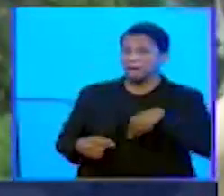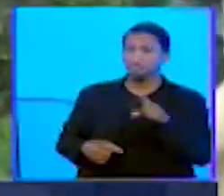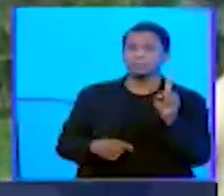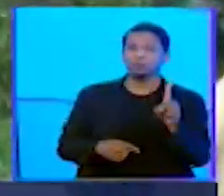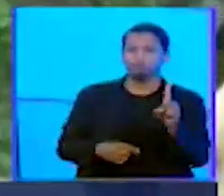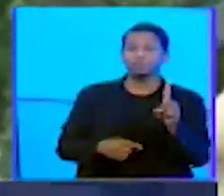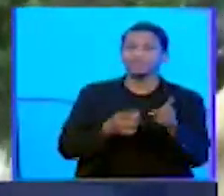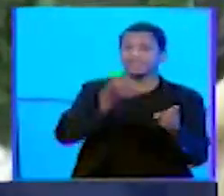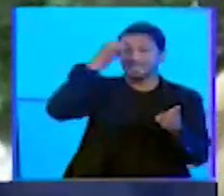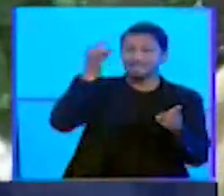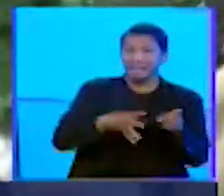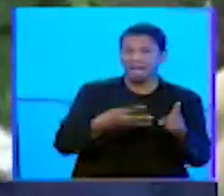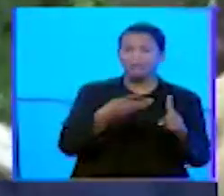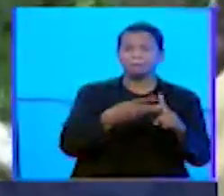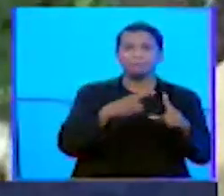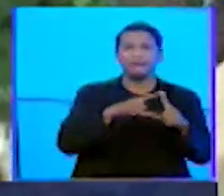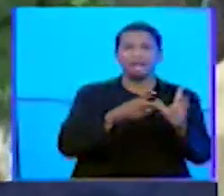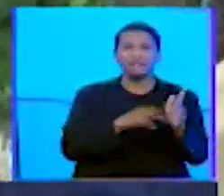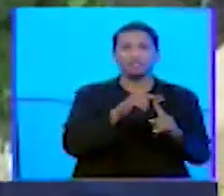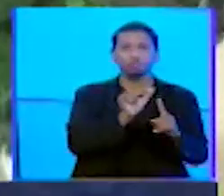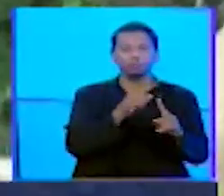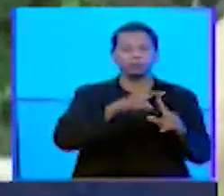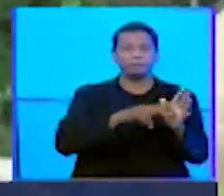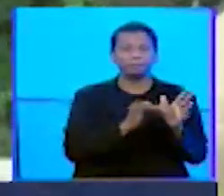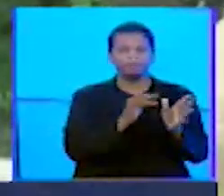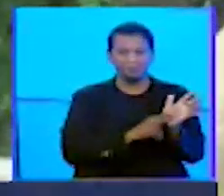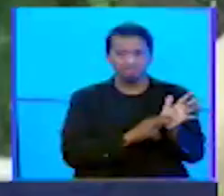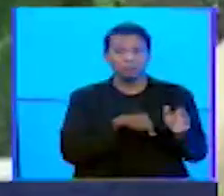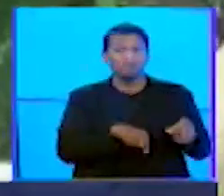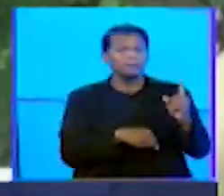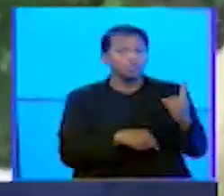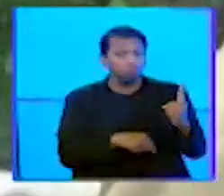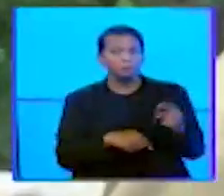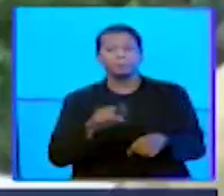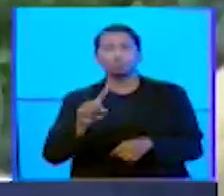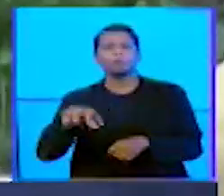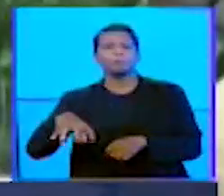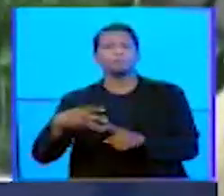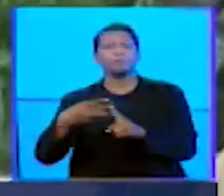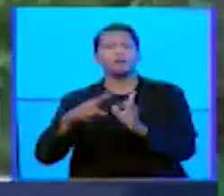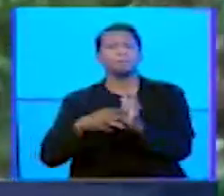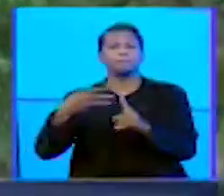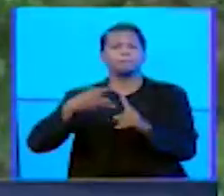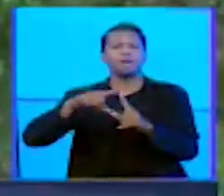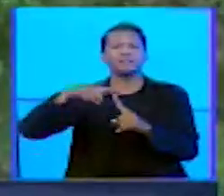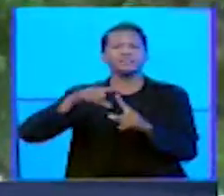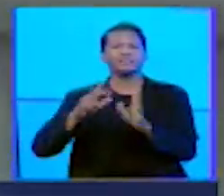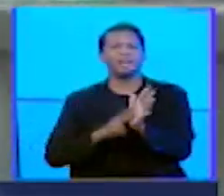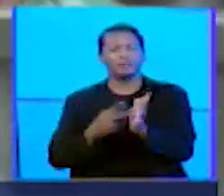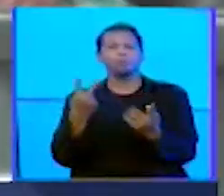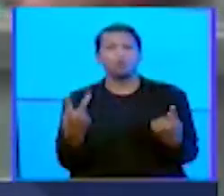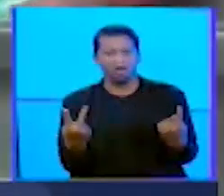Babatan 1. Untuk Dusun Babatan 2 masih proses pemberian sosialisasi dan pemahaman kepada